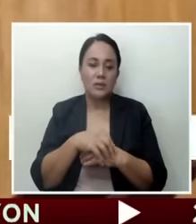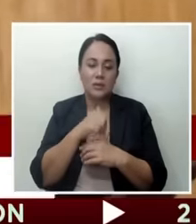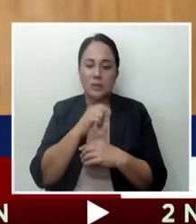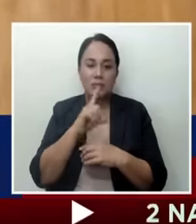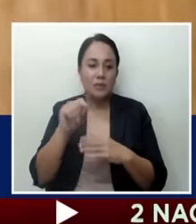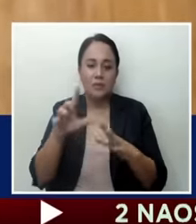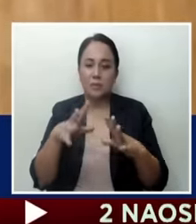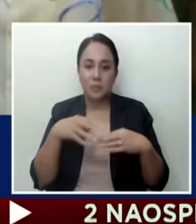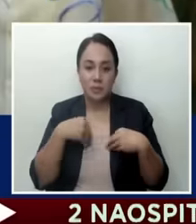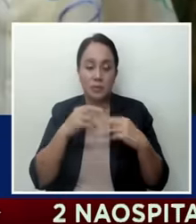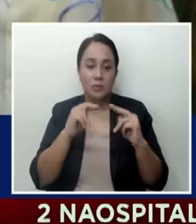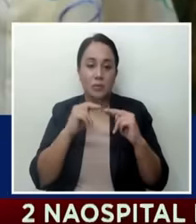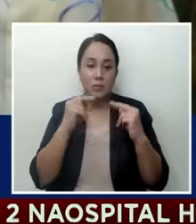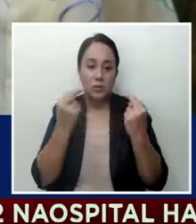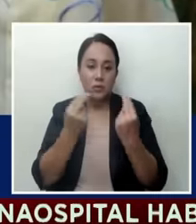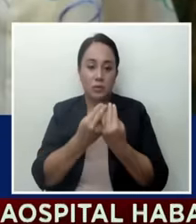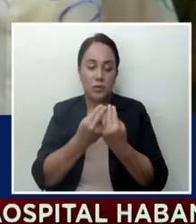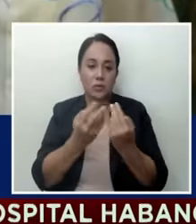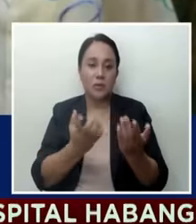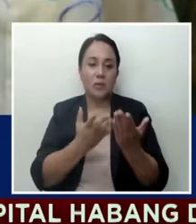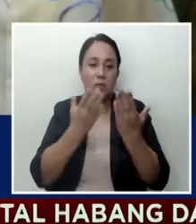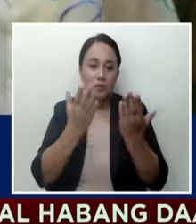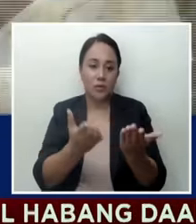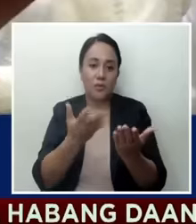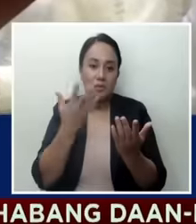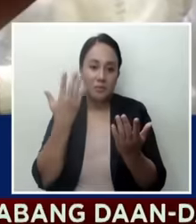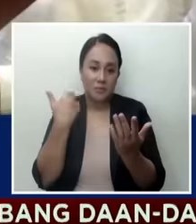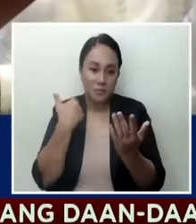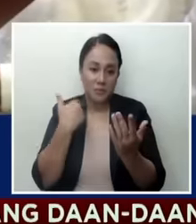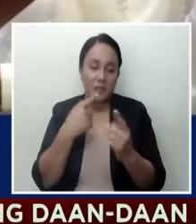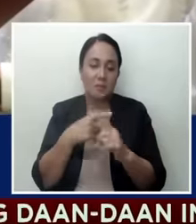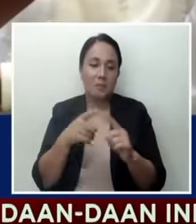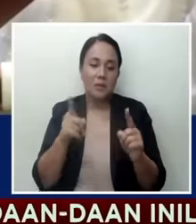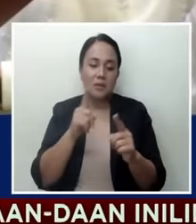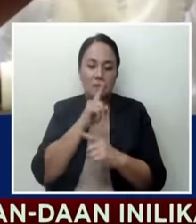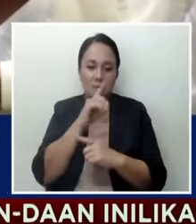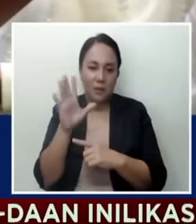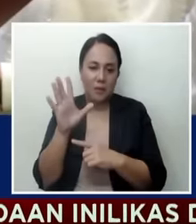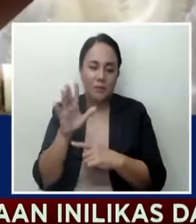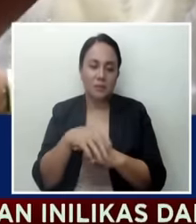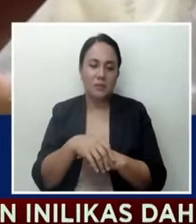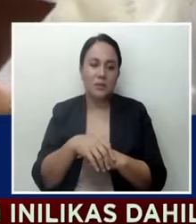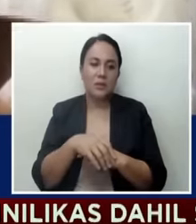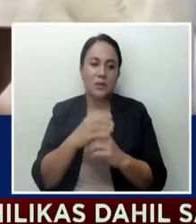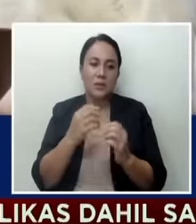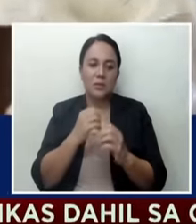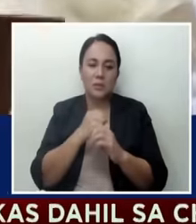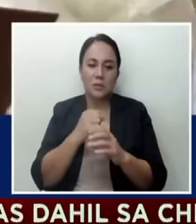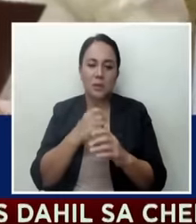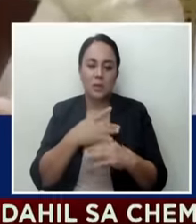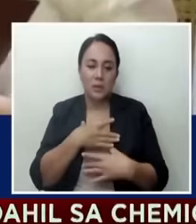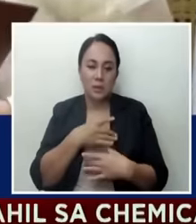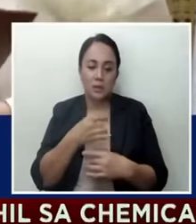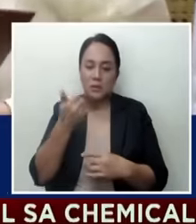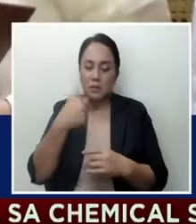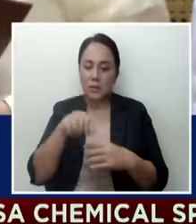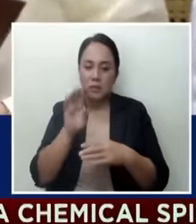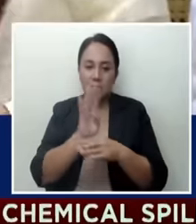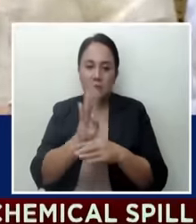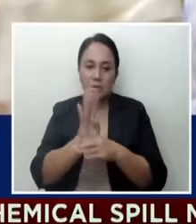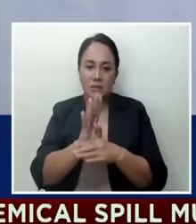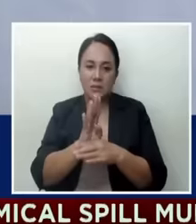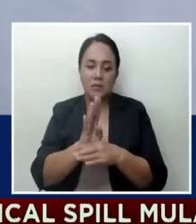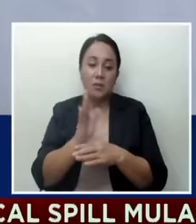ang posisyon nang ialok ito sa kanya. Pero nangako siyang hindi niya isusulong ang interes ng anumang negosyo bilang